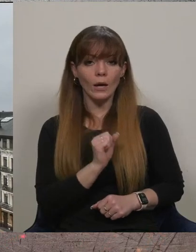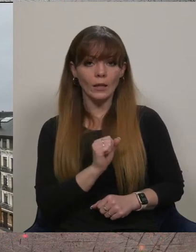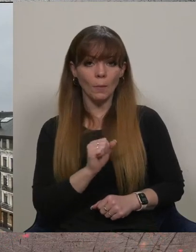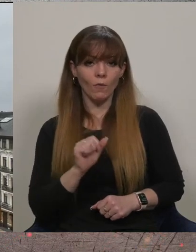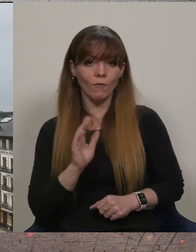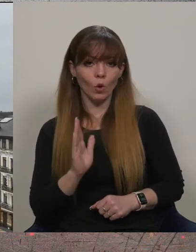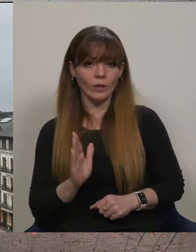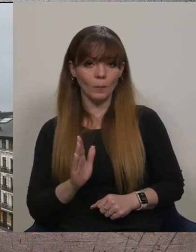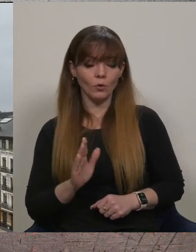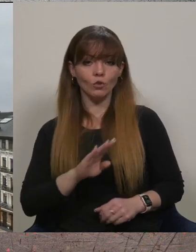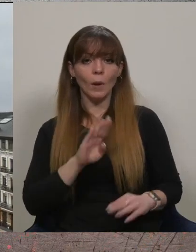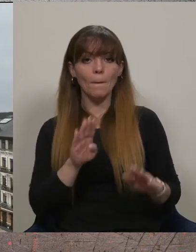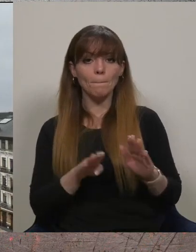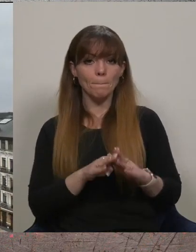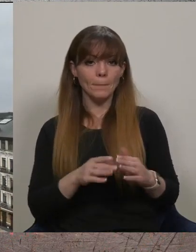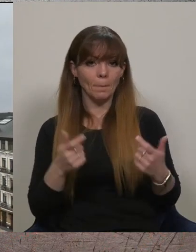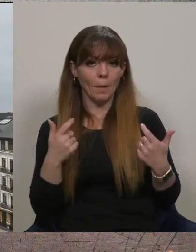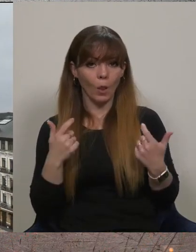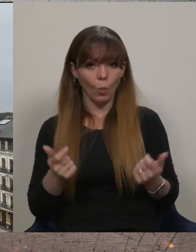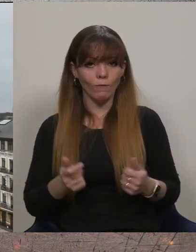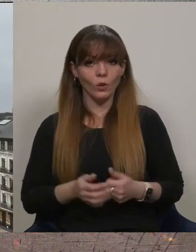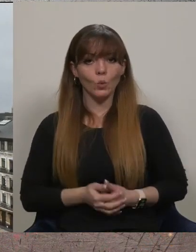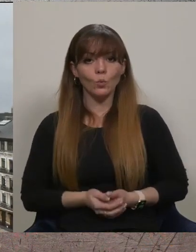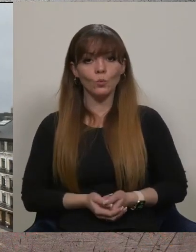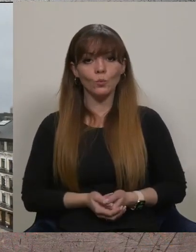Володимировичу, підполковнику.